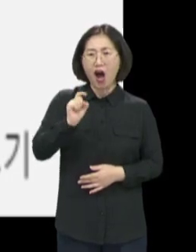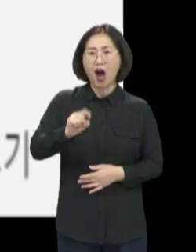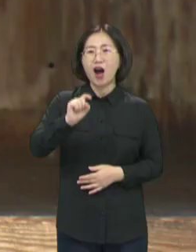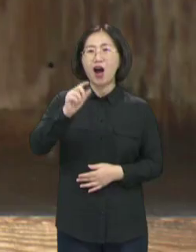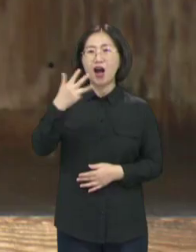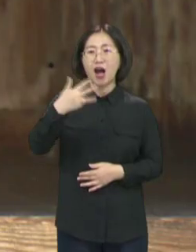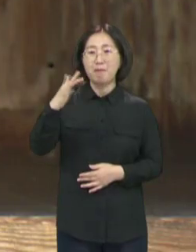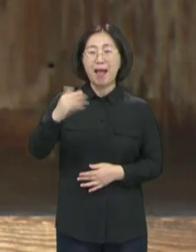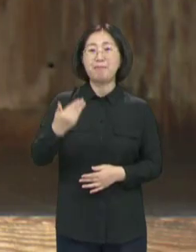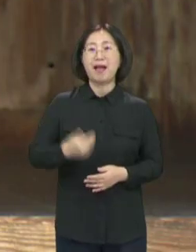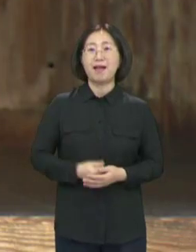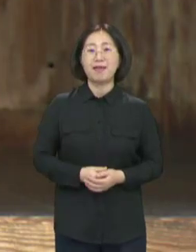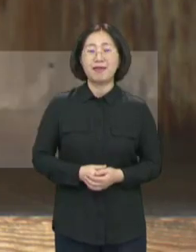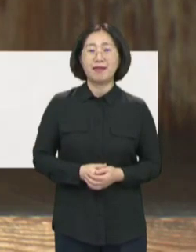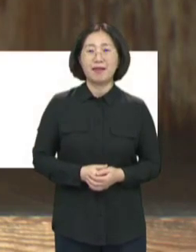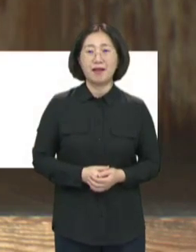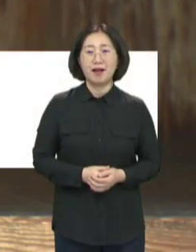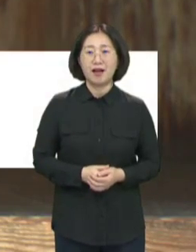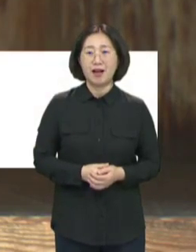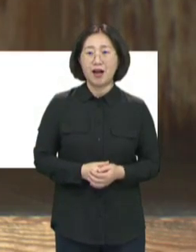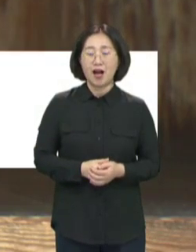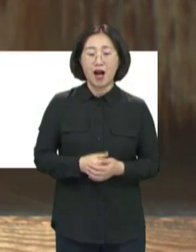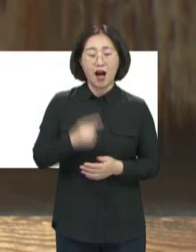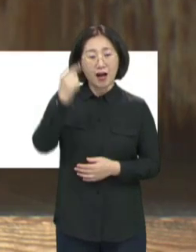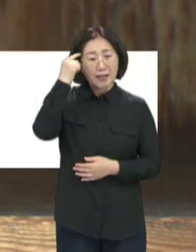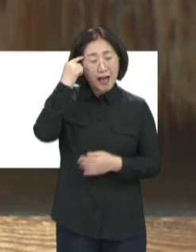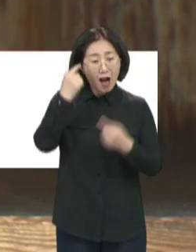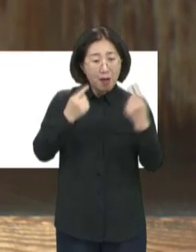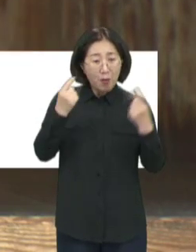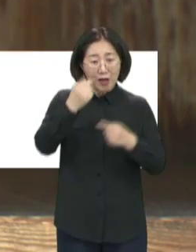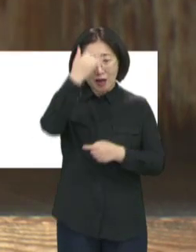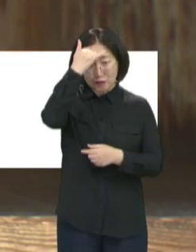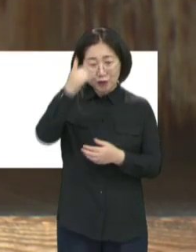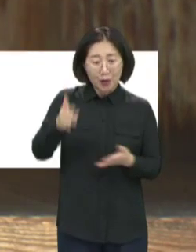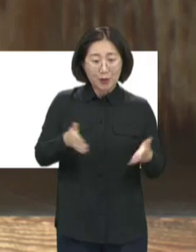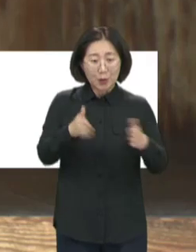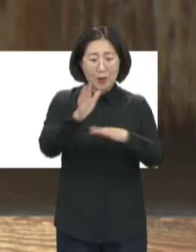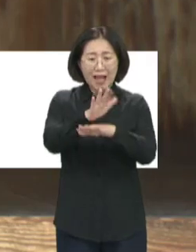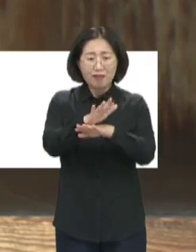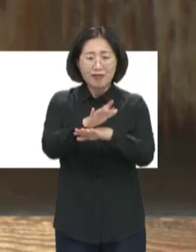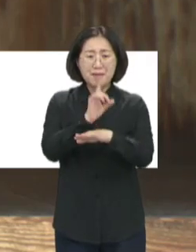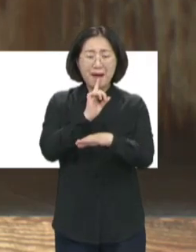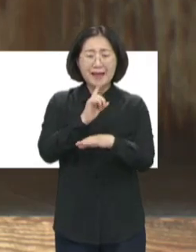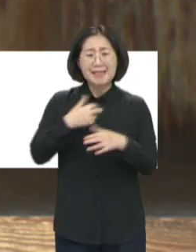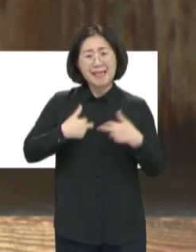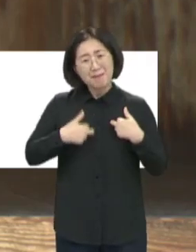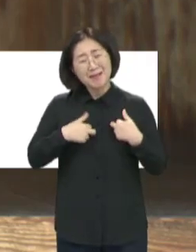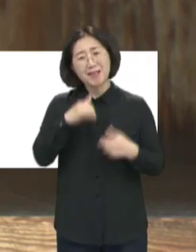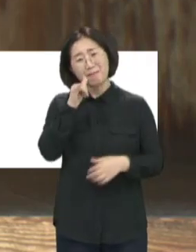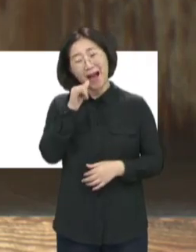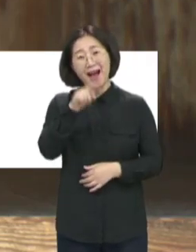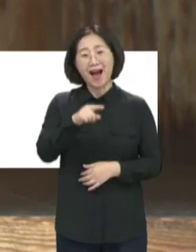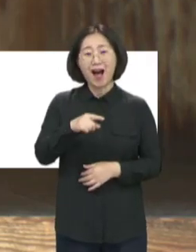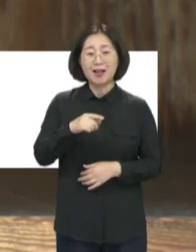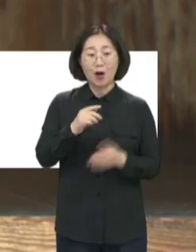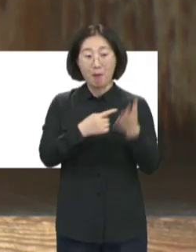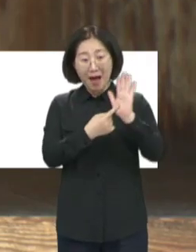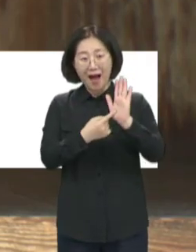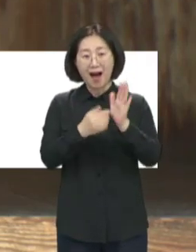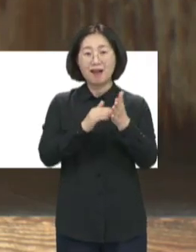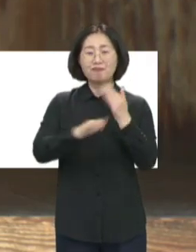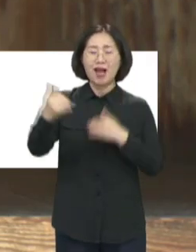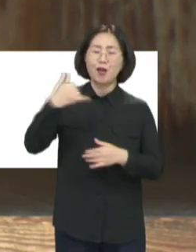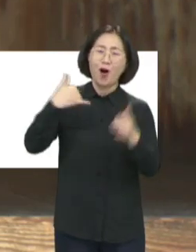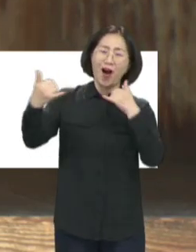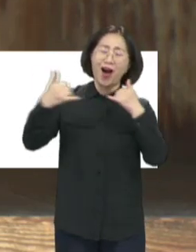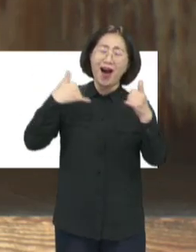폭발적입니다. 생각보다 충청도 사투리를 재밌어하는 분들이 많아가지고 영상 나가고 전화를 많이 받았습니다. 그래서